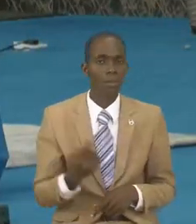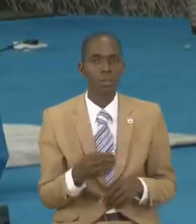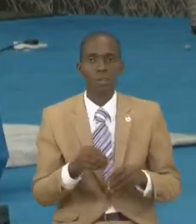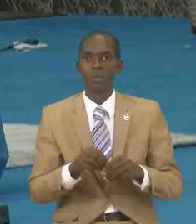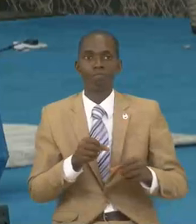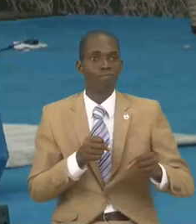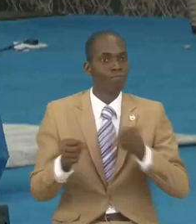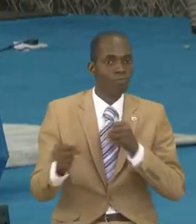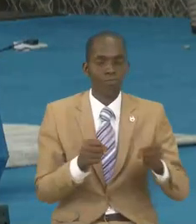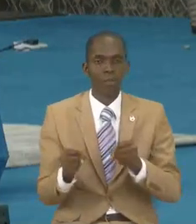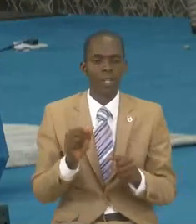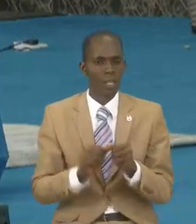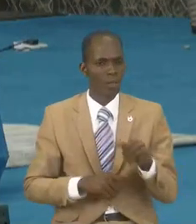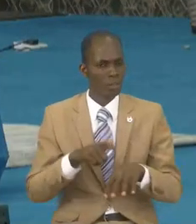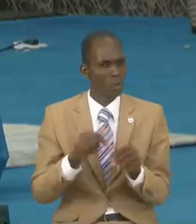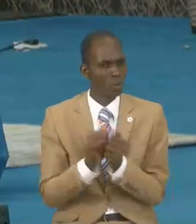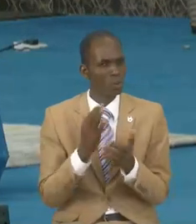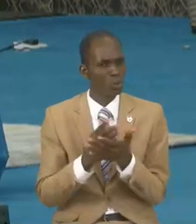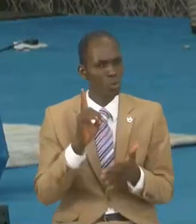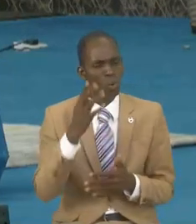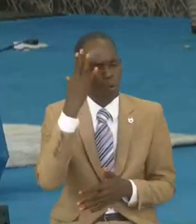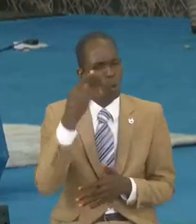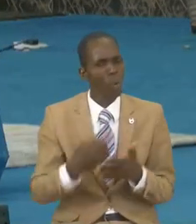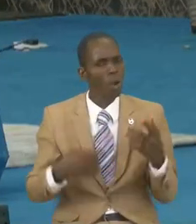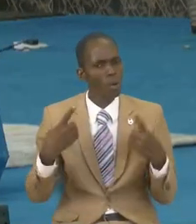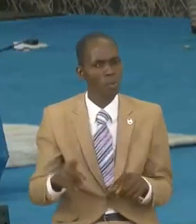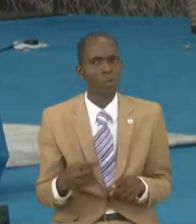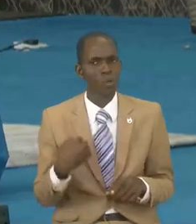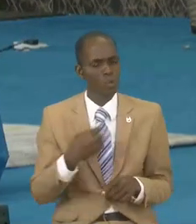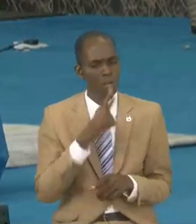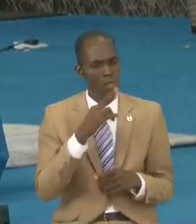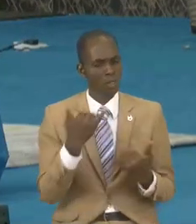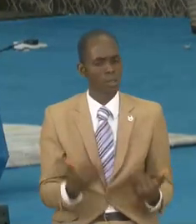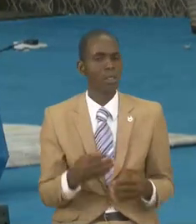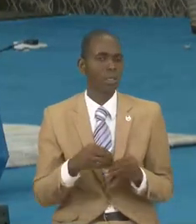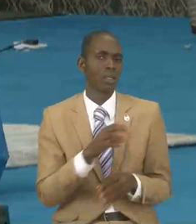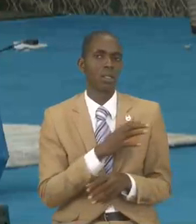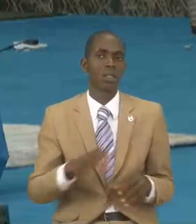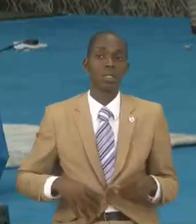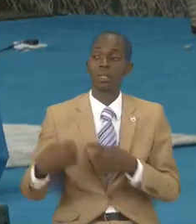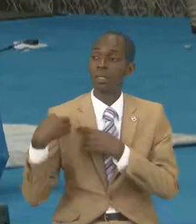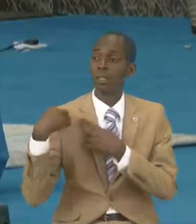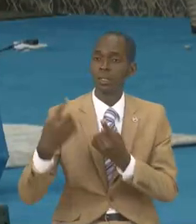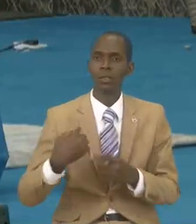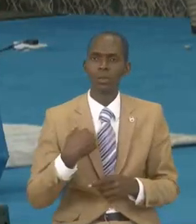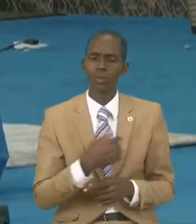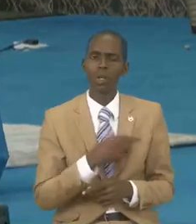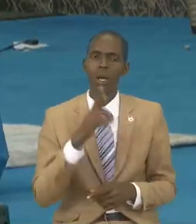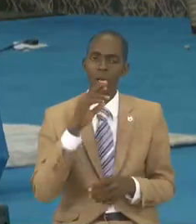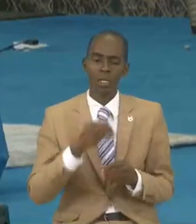tu es au combat. Quel est le problème? Si nous sommes en Christ. Puisque nous sommes en